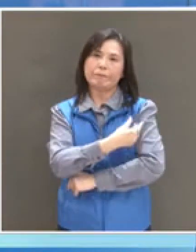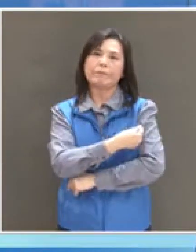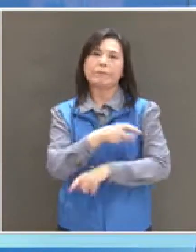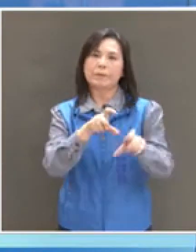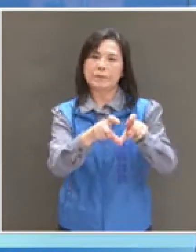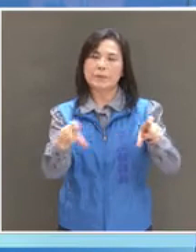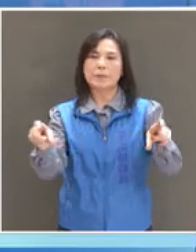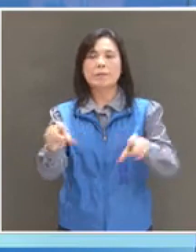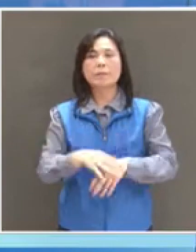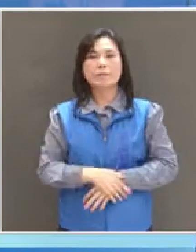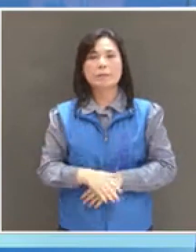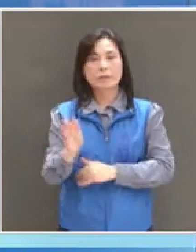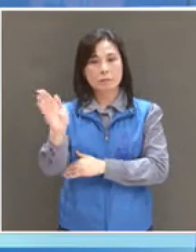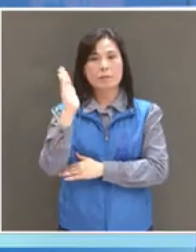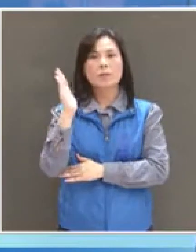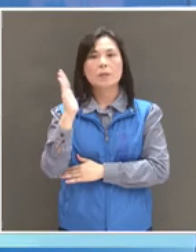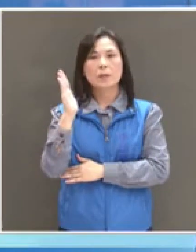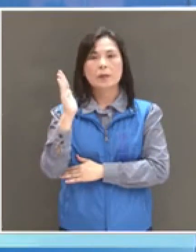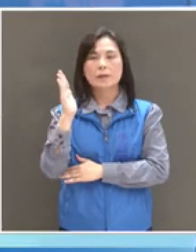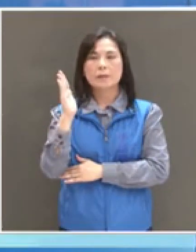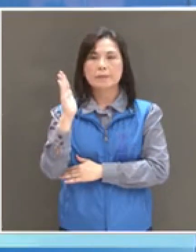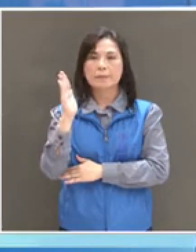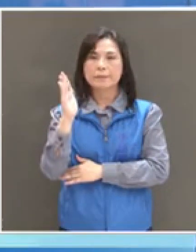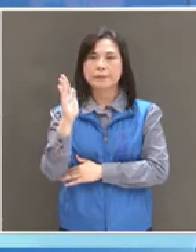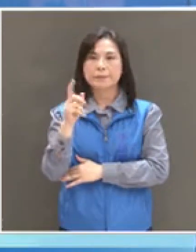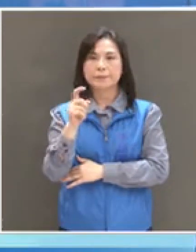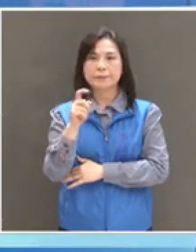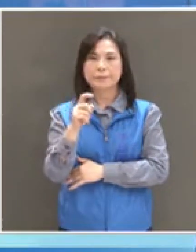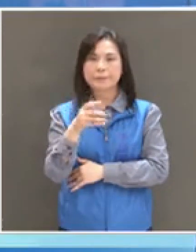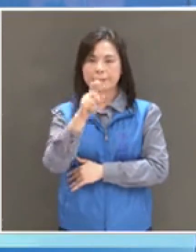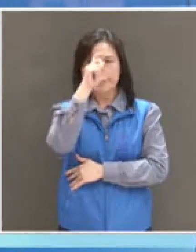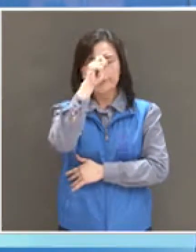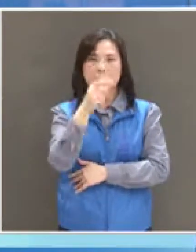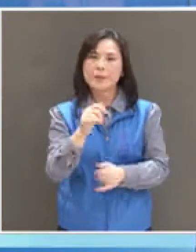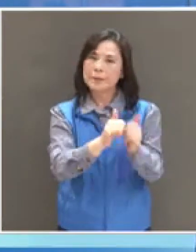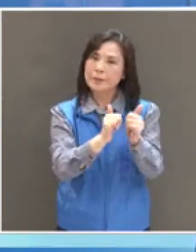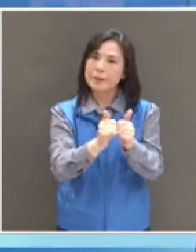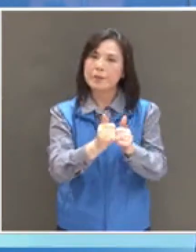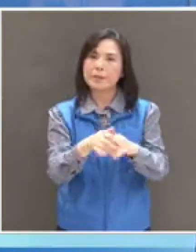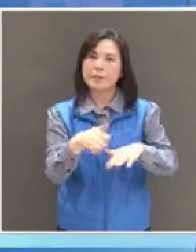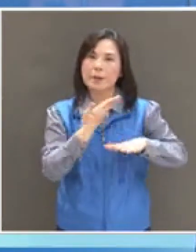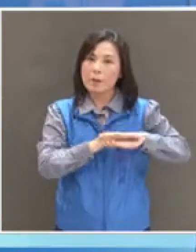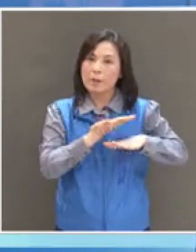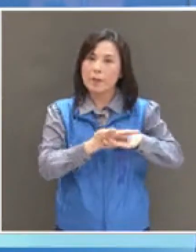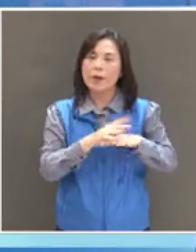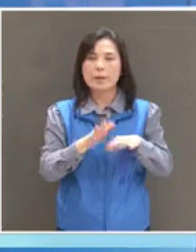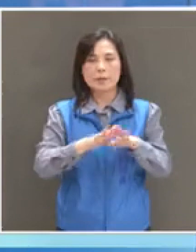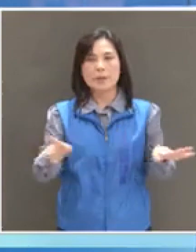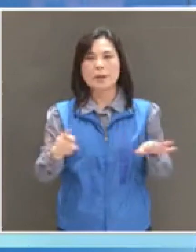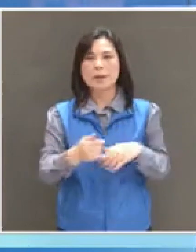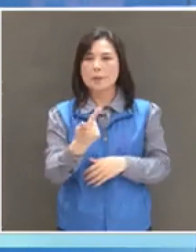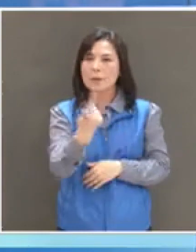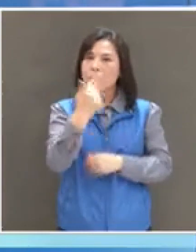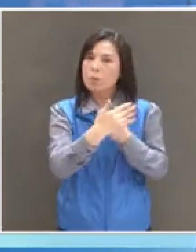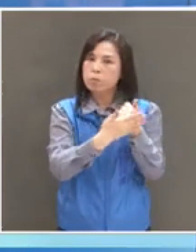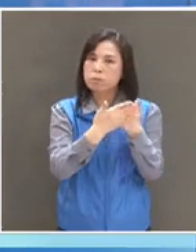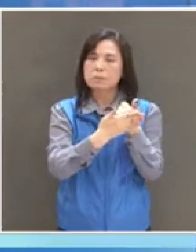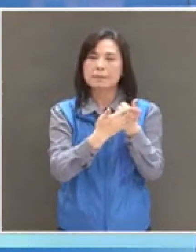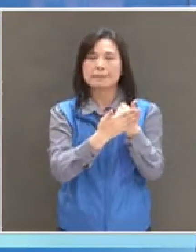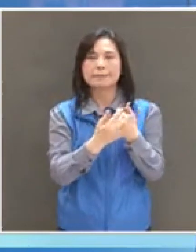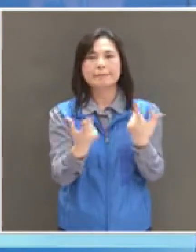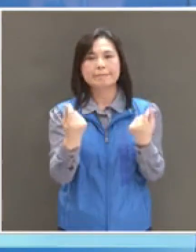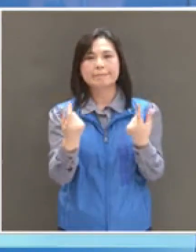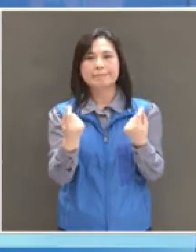意让我们民众能够安心安全，而且快速得到保护，就要协助这